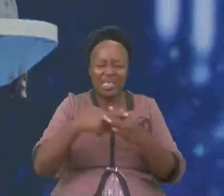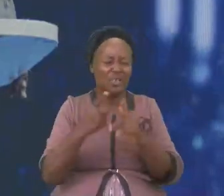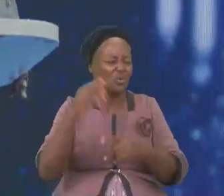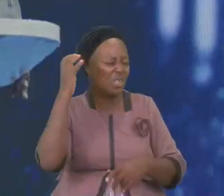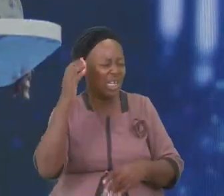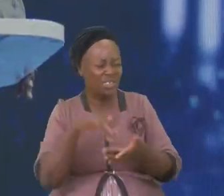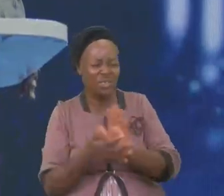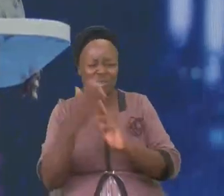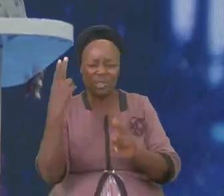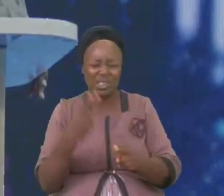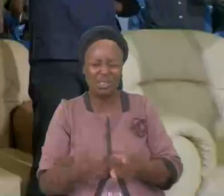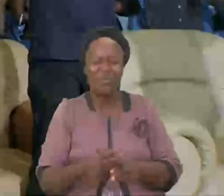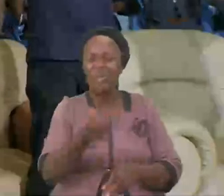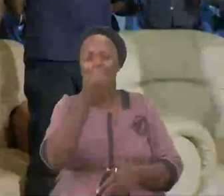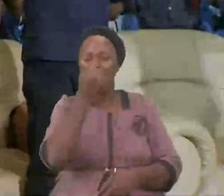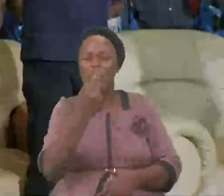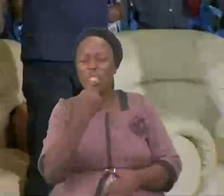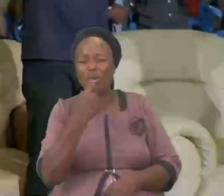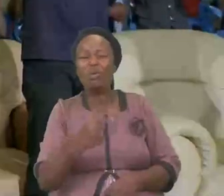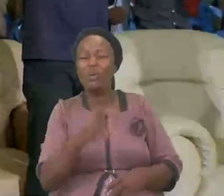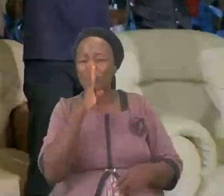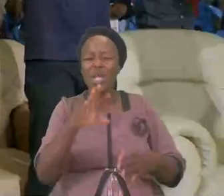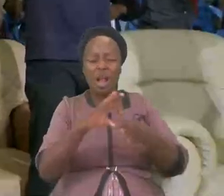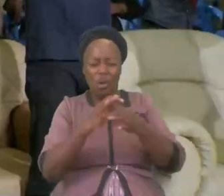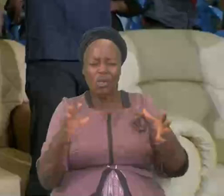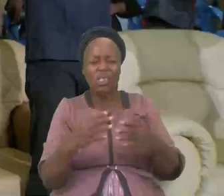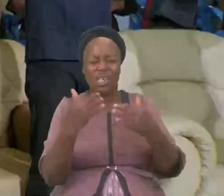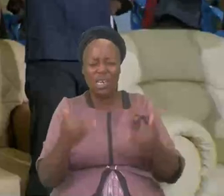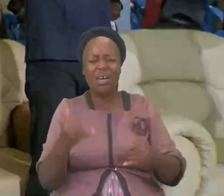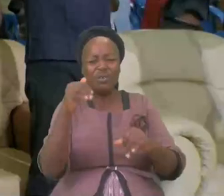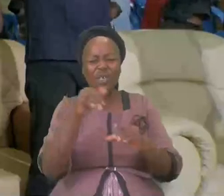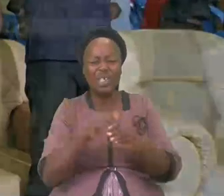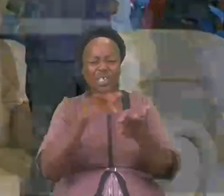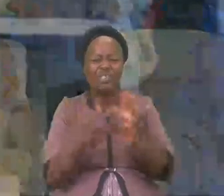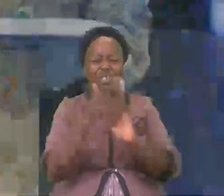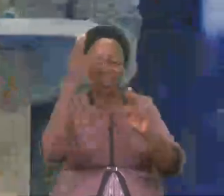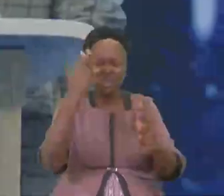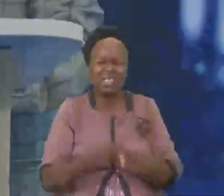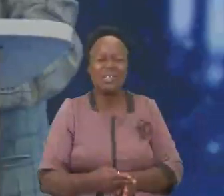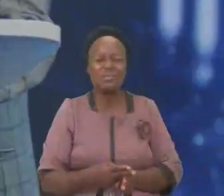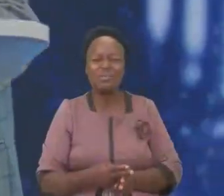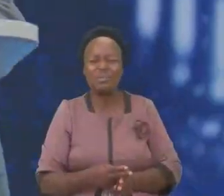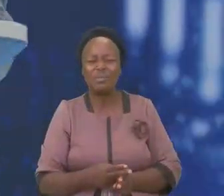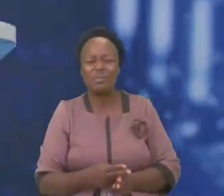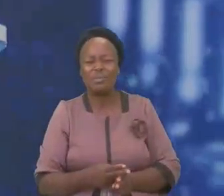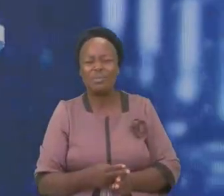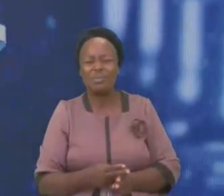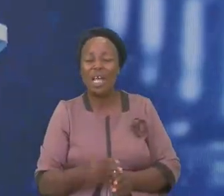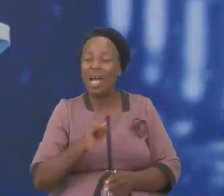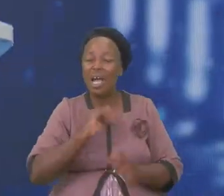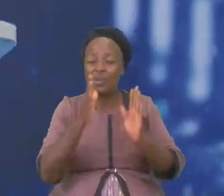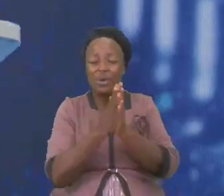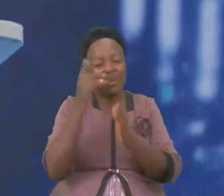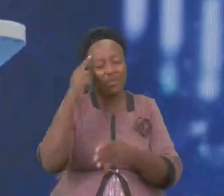commencez à entendre. Langue muette, soyez déliés au nom de Jésus.